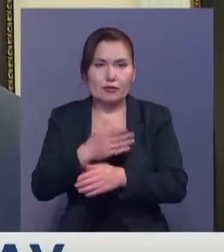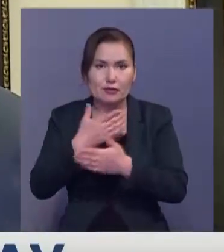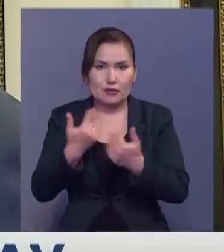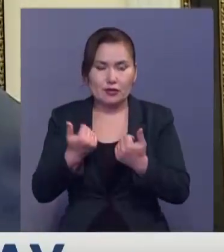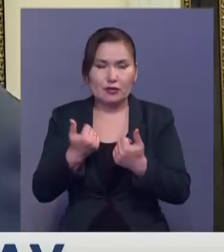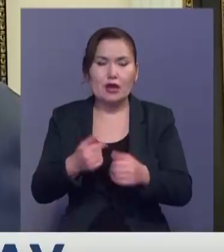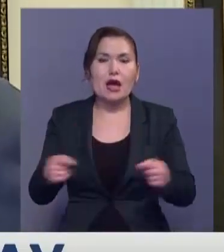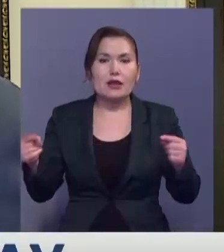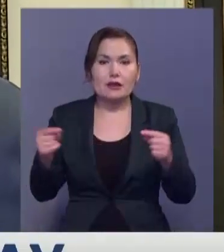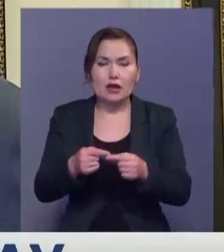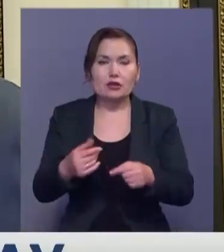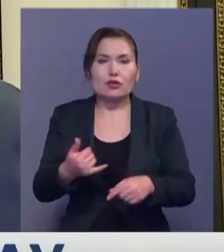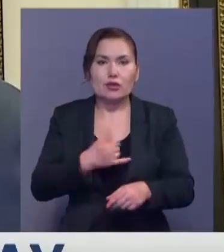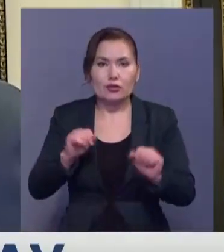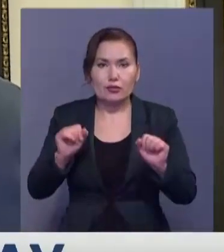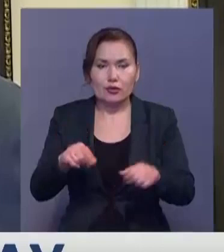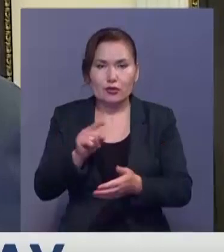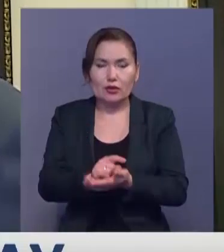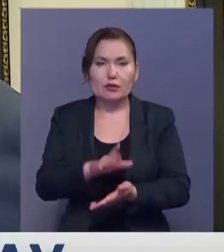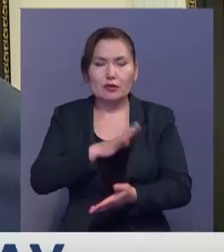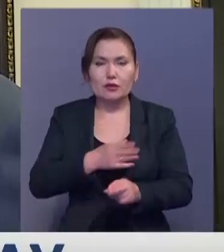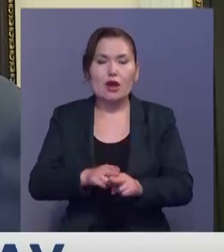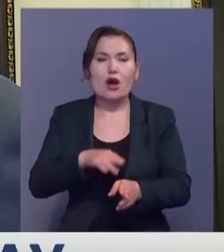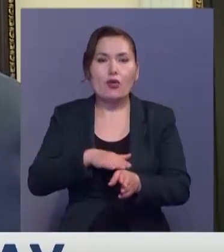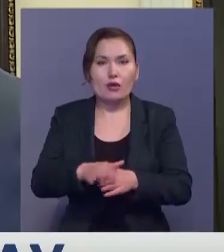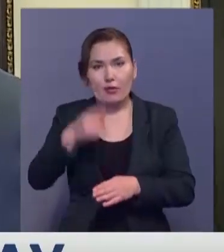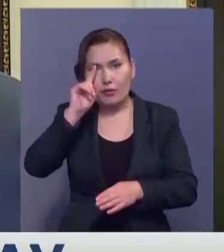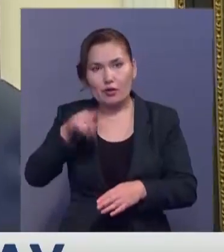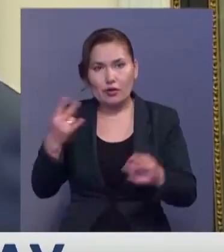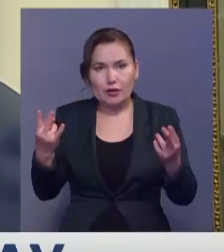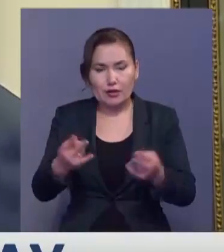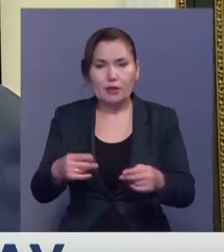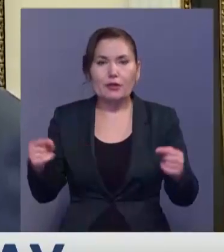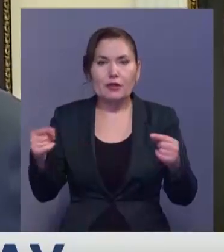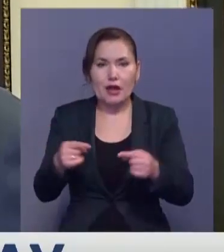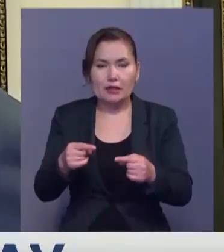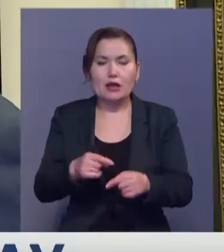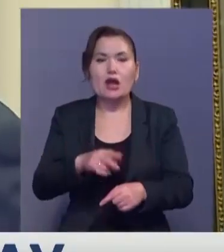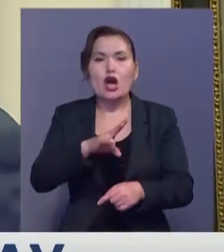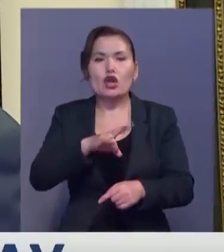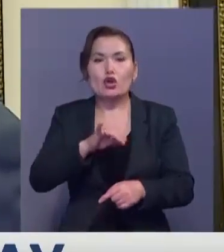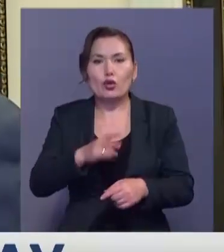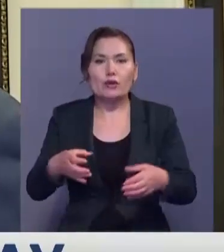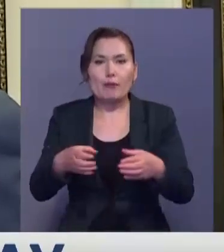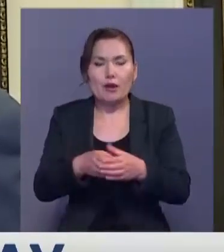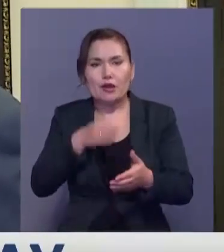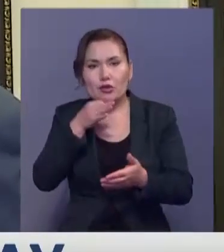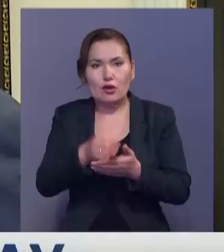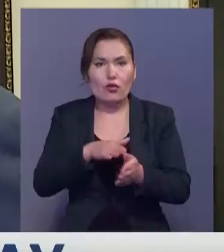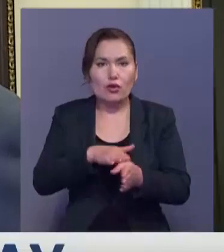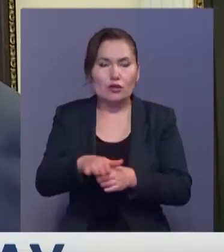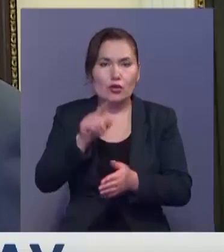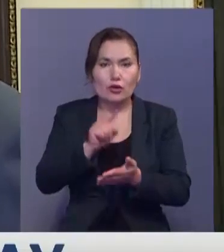керек, нақты мүмкіндіктер болу керек. Оны орындай білу керек, оны нақты партияға жауап берішікті алып, оны орындау